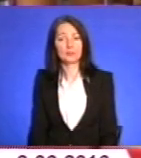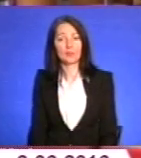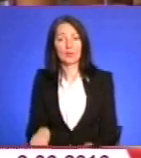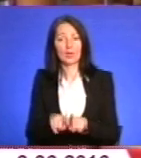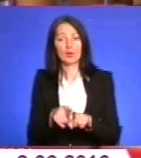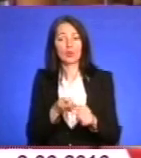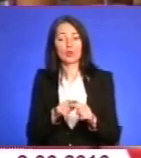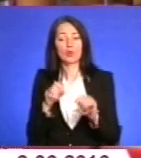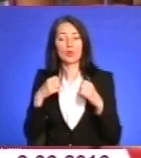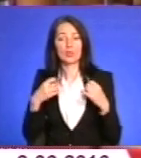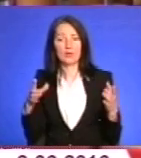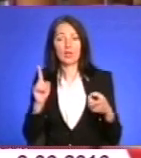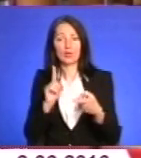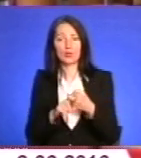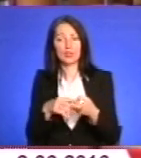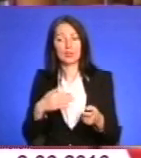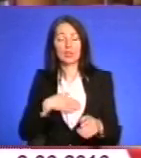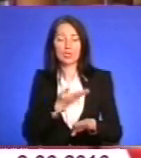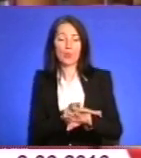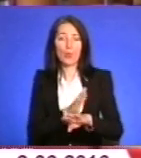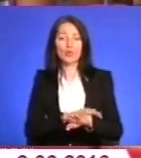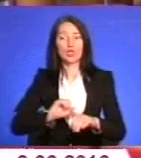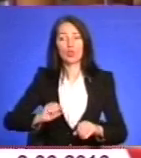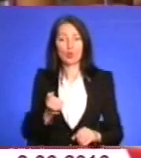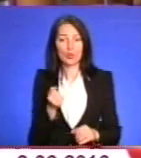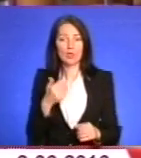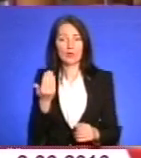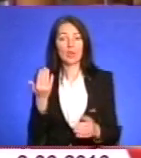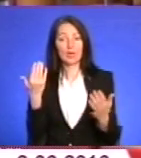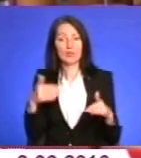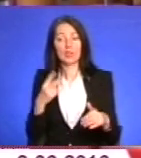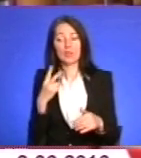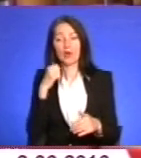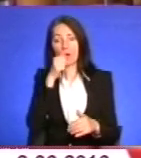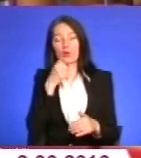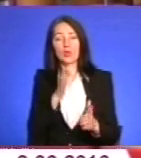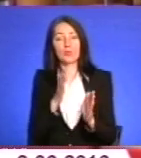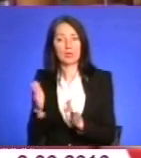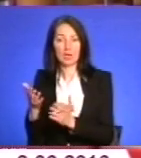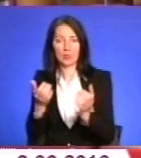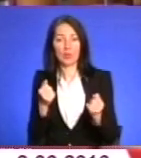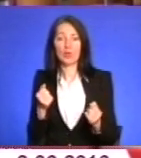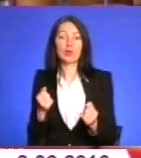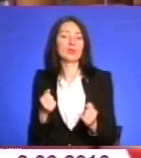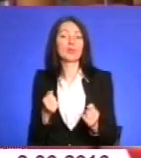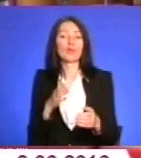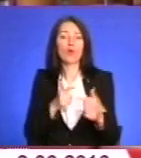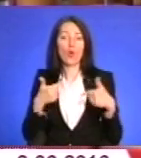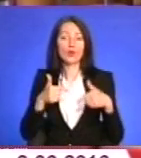Також до цього свята і долучилися наші польські друзі. Вони вже поспіль 2 роки приймають в гості на